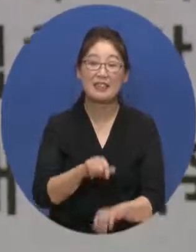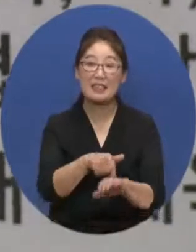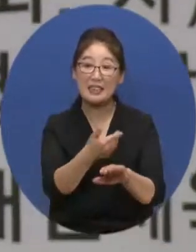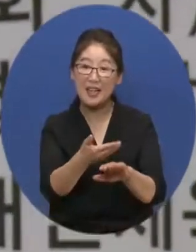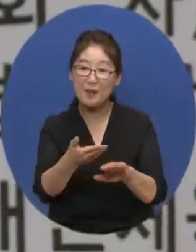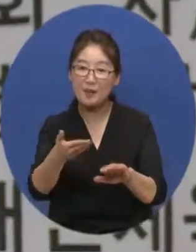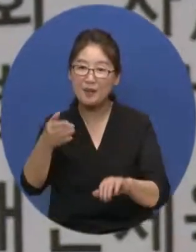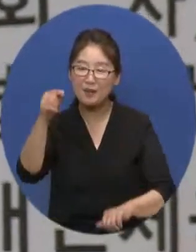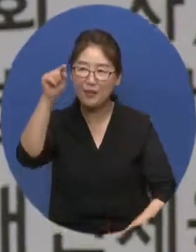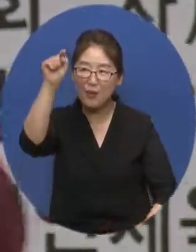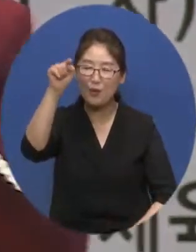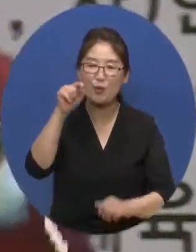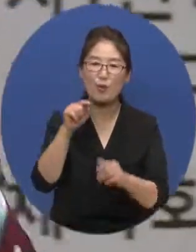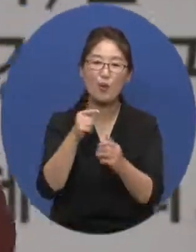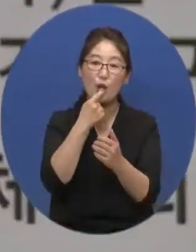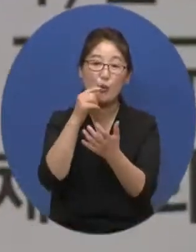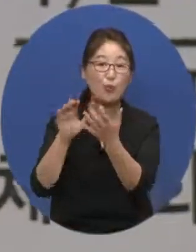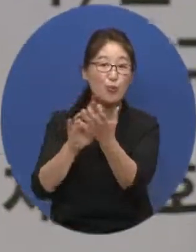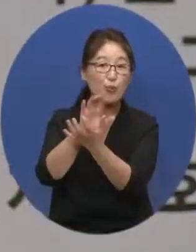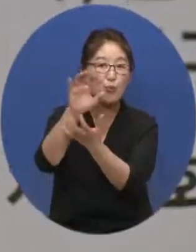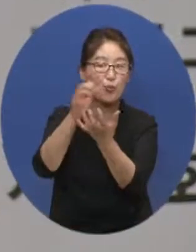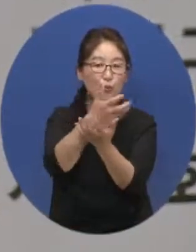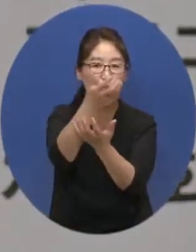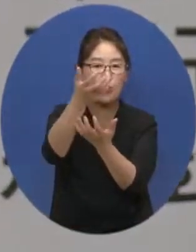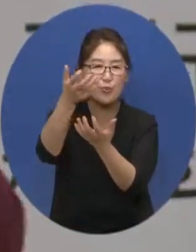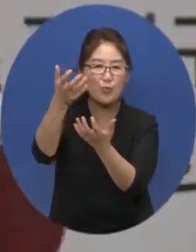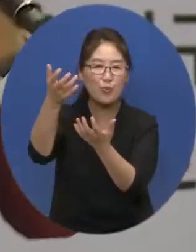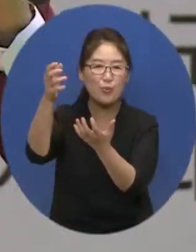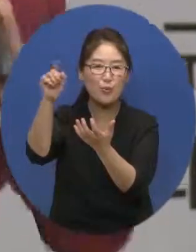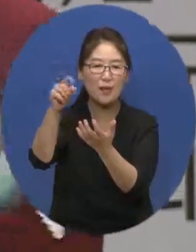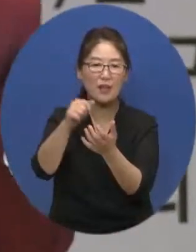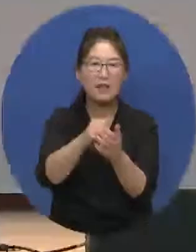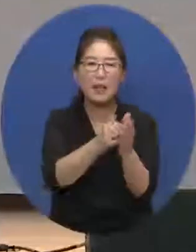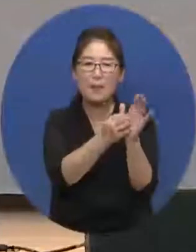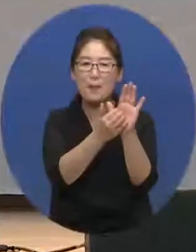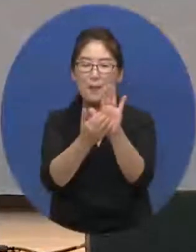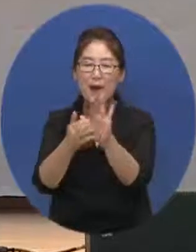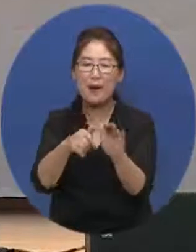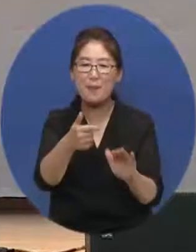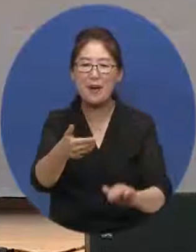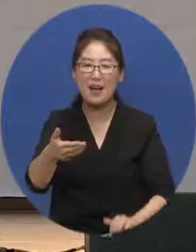흘러가는 저 하늘 막을 수 있나요? 아,